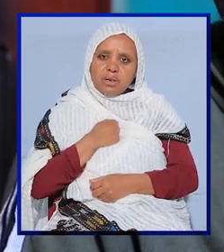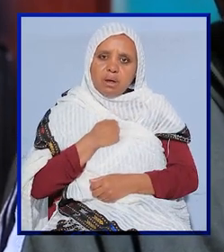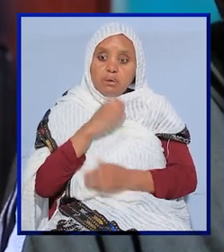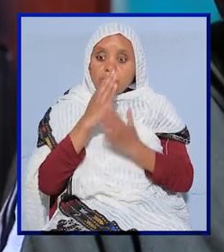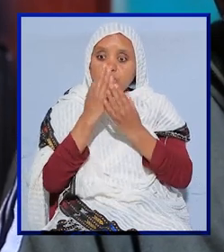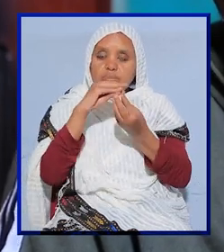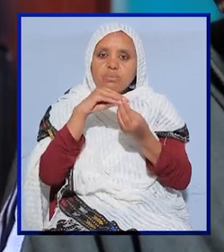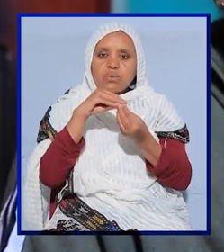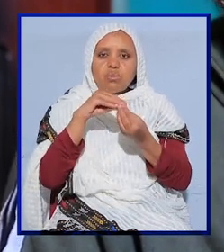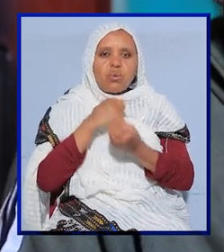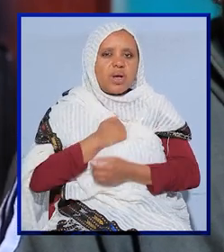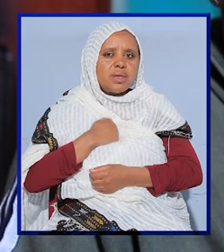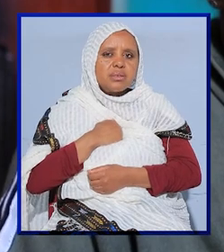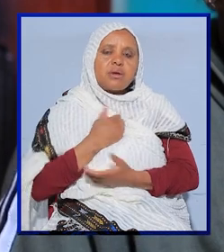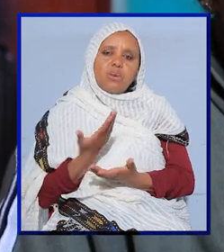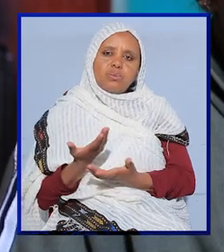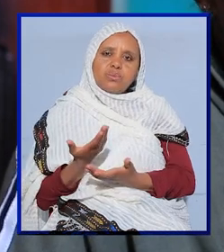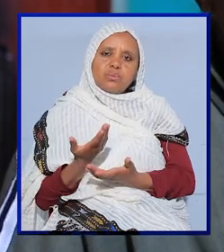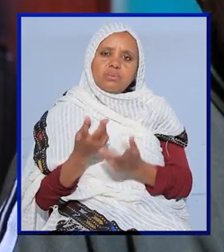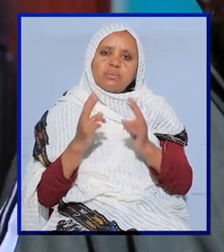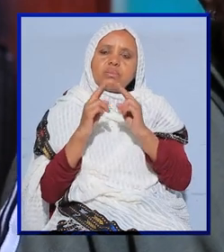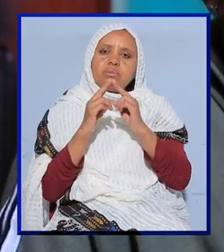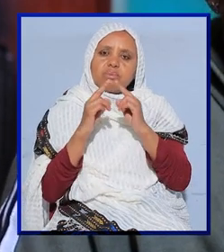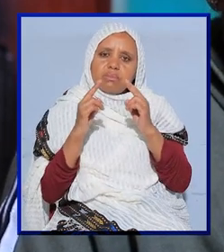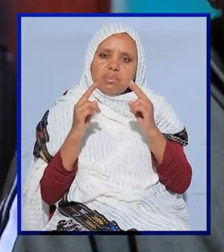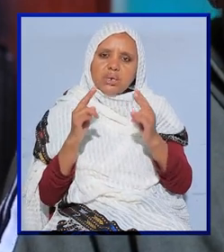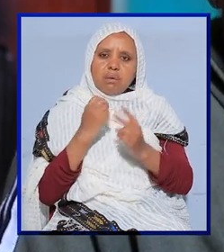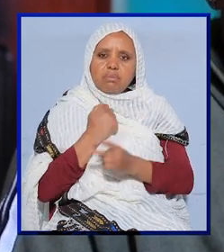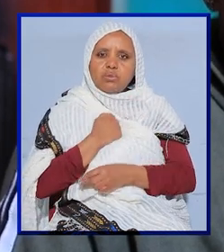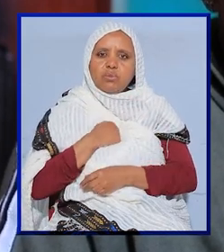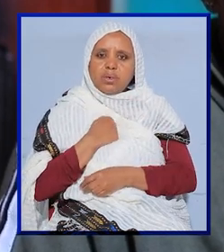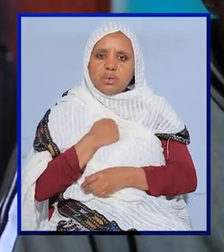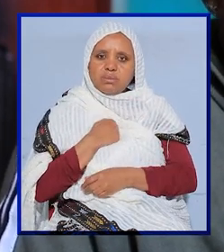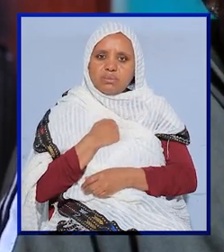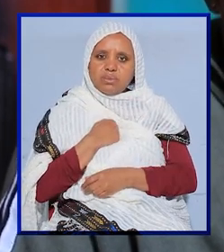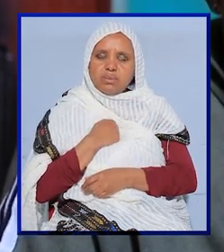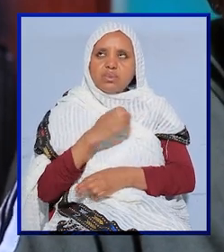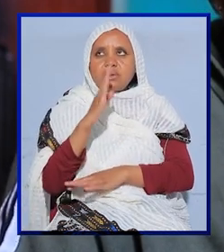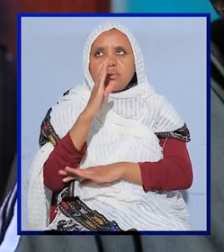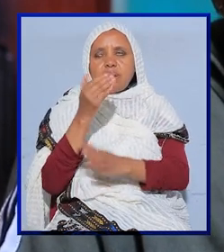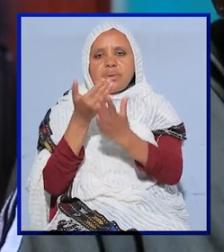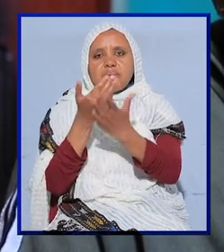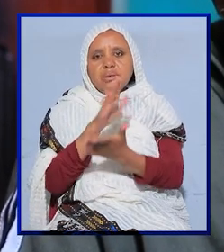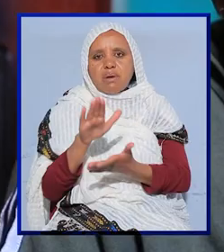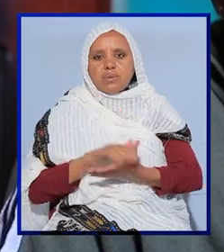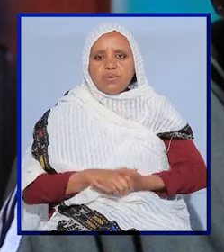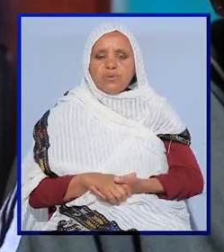ለልጇ ጨምሮ ያሳዝናል በጣም የሚያሳዝን እግዚአብሔር